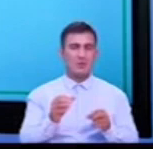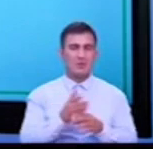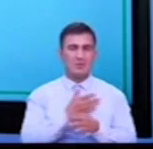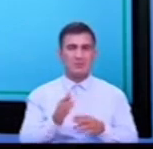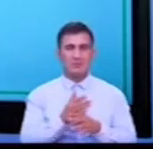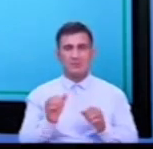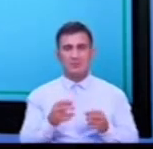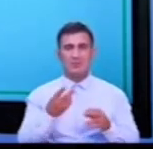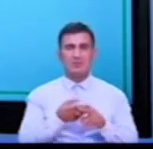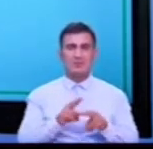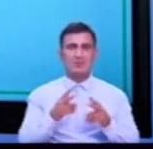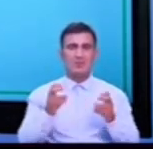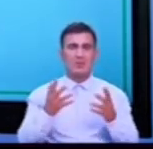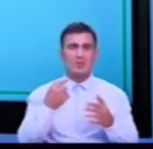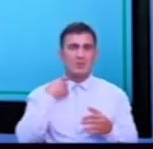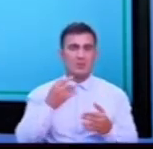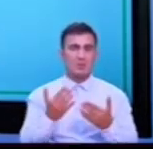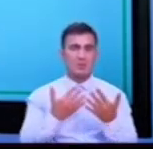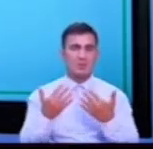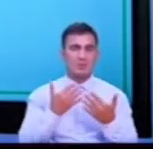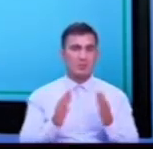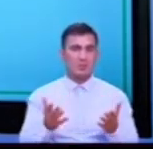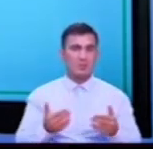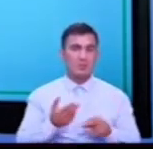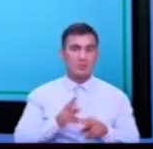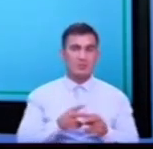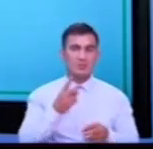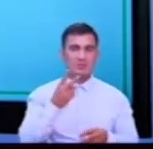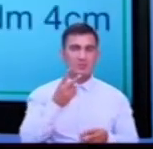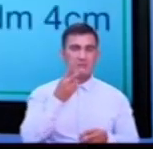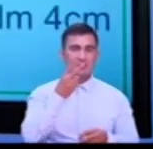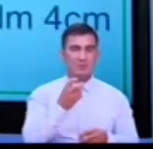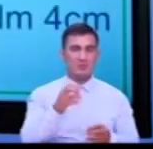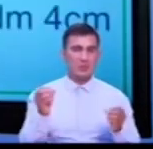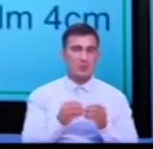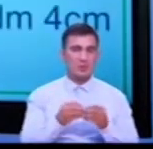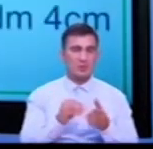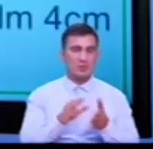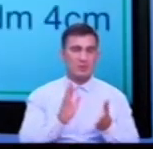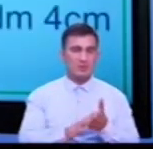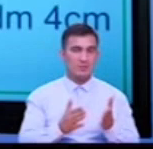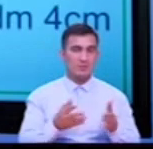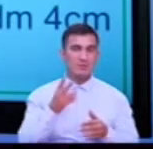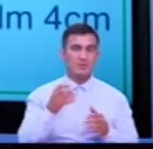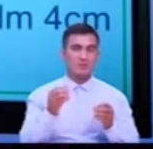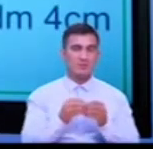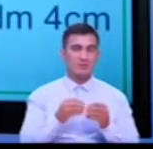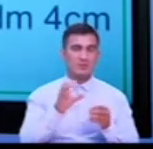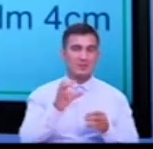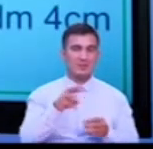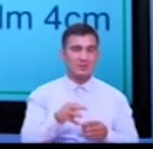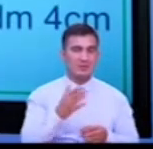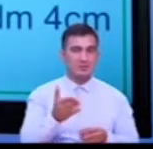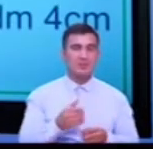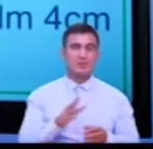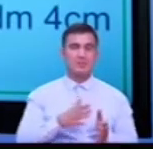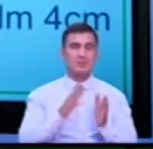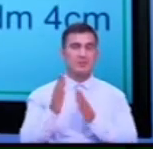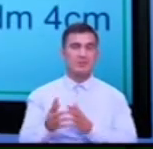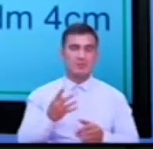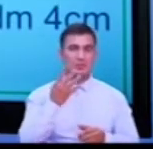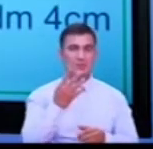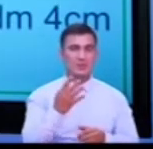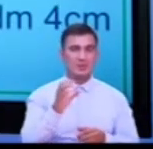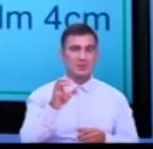ajratishimiz mumkin? Qanday yig'indi ko'rinishda yozishimiz mumkin? Buni 210 qilib yozamiz. 210 santimetr va